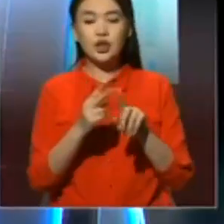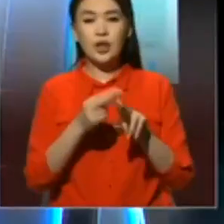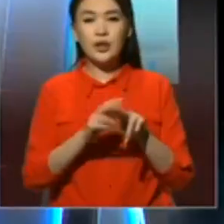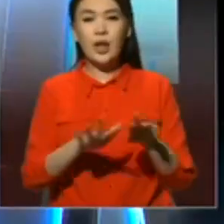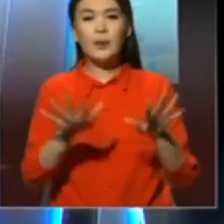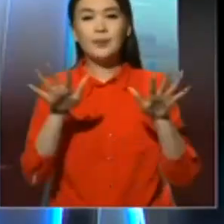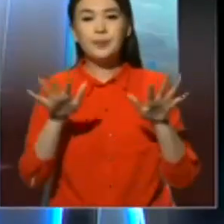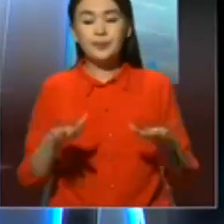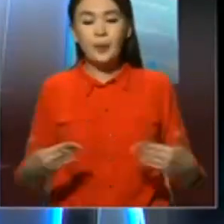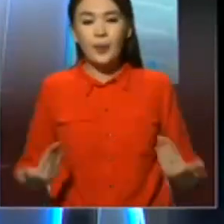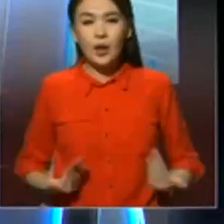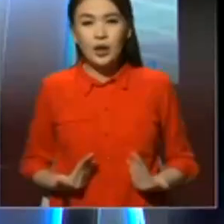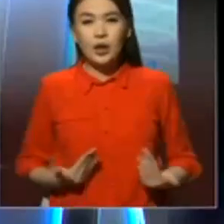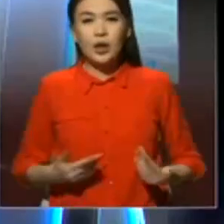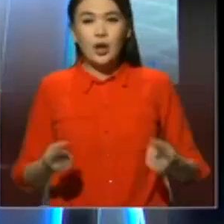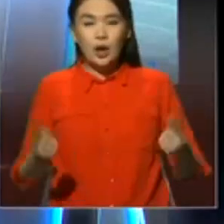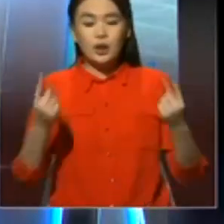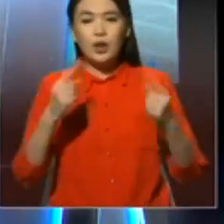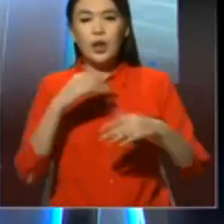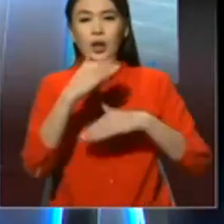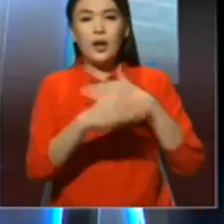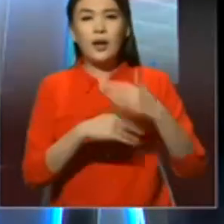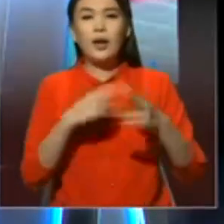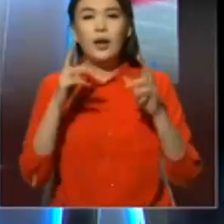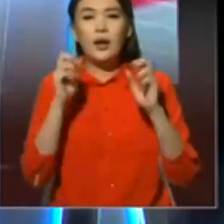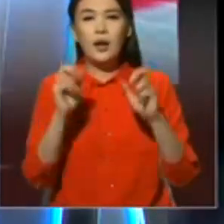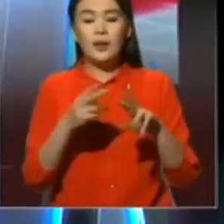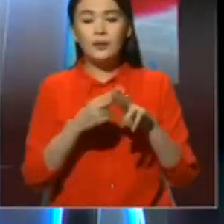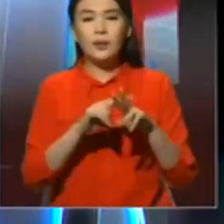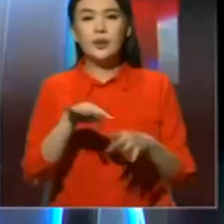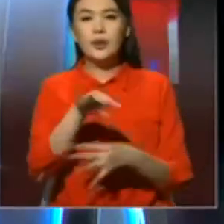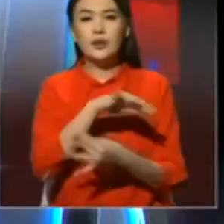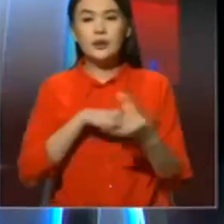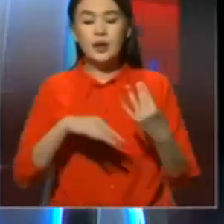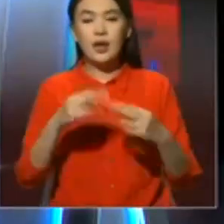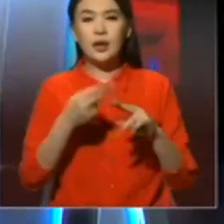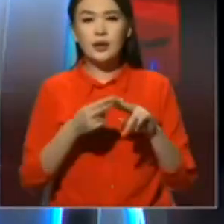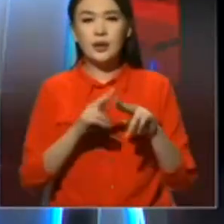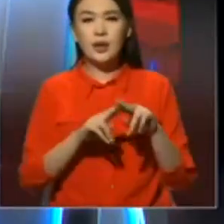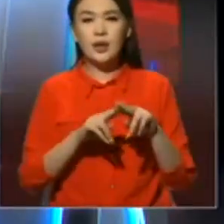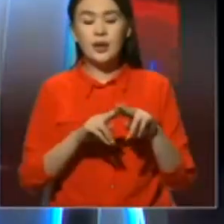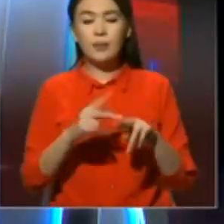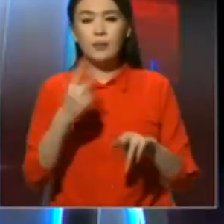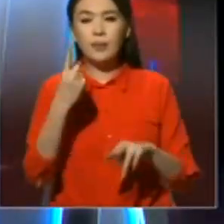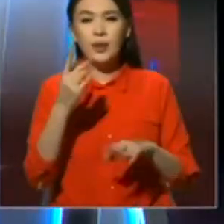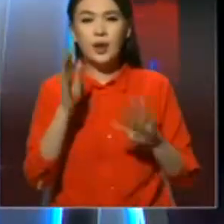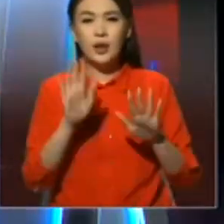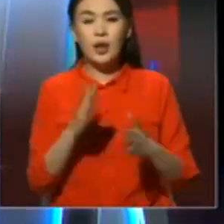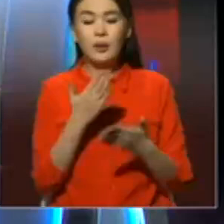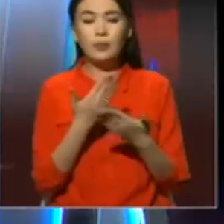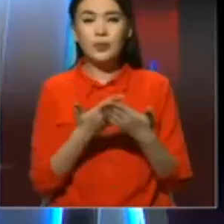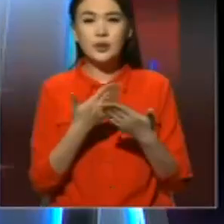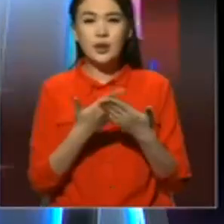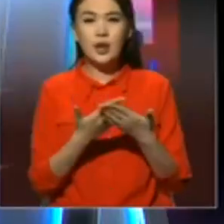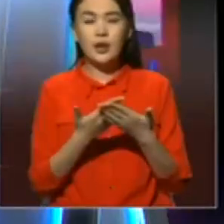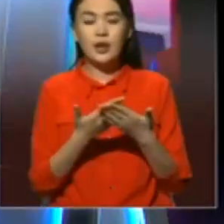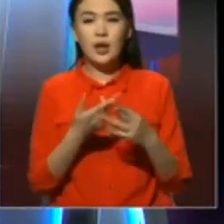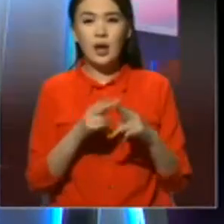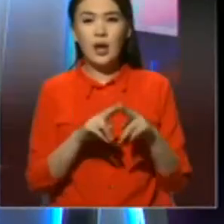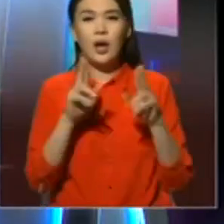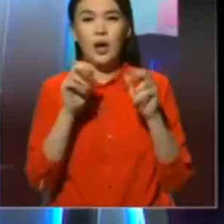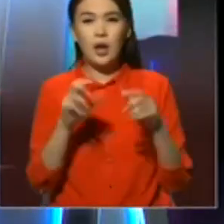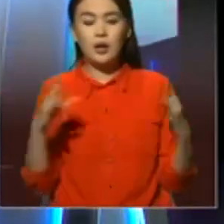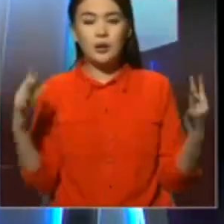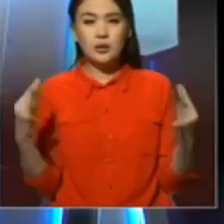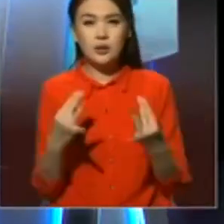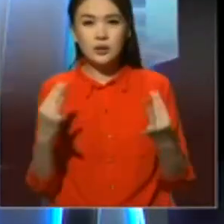өңірлердегі ассамблеяның әл-ауқаты, қалай дамытамыз деген мәселелер болды ол жерде. Бір ғана мысалдан жаңағыдай қалай қызық болғанын